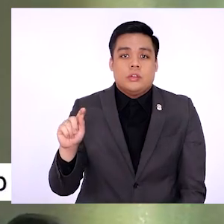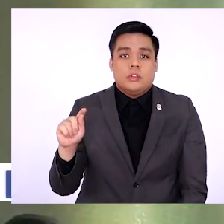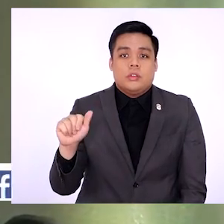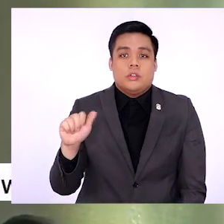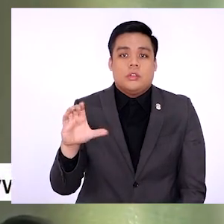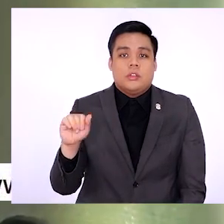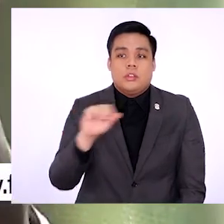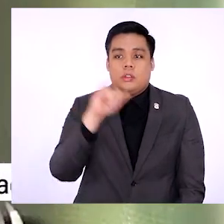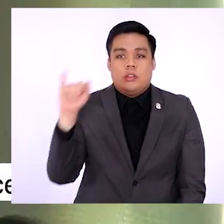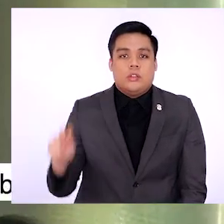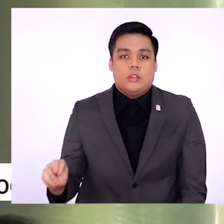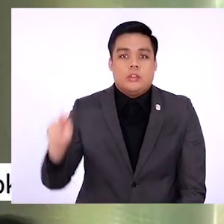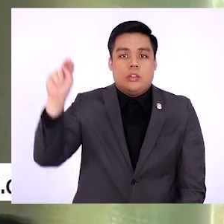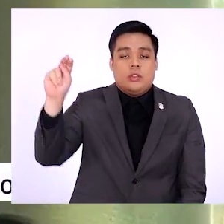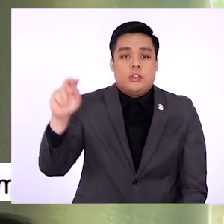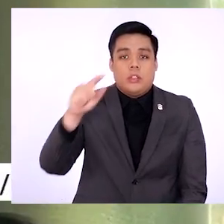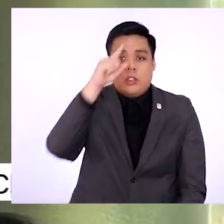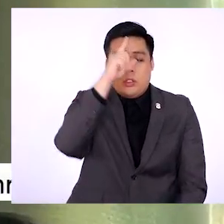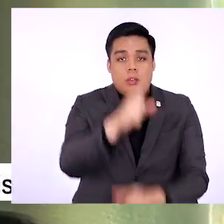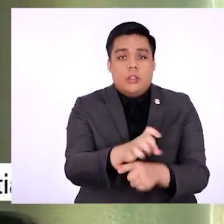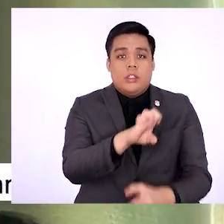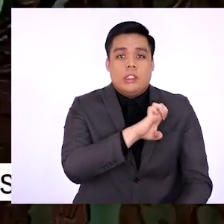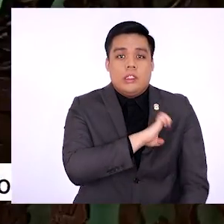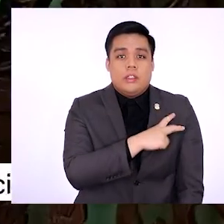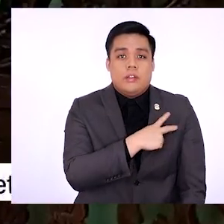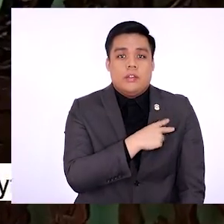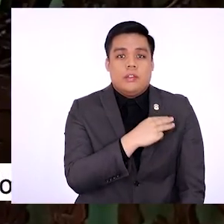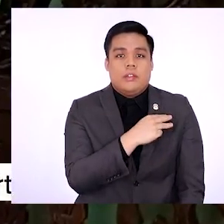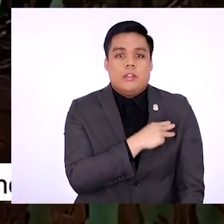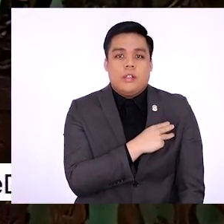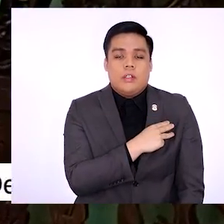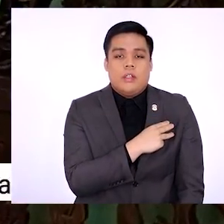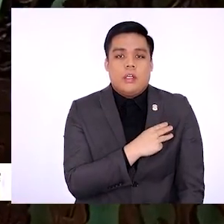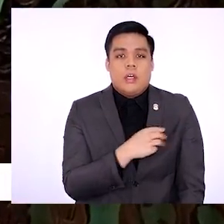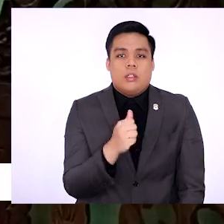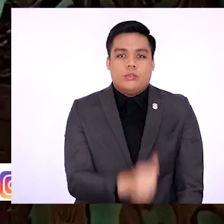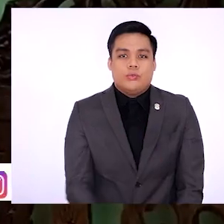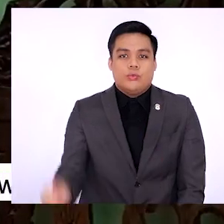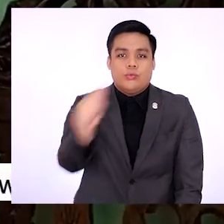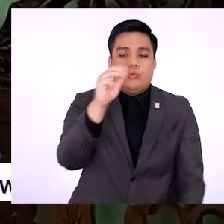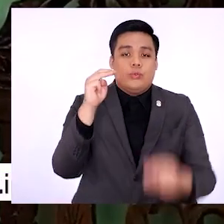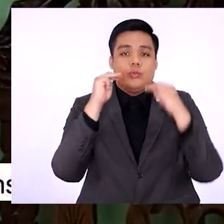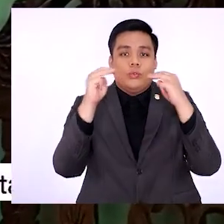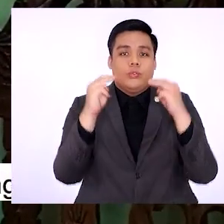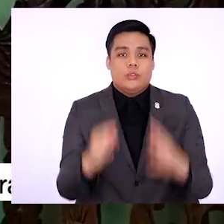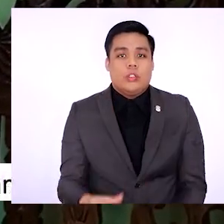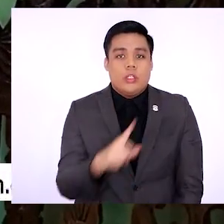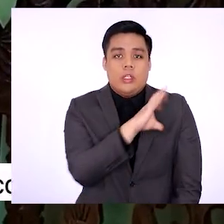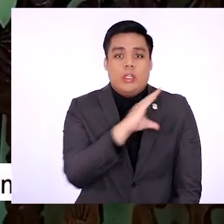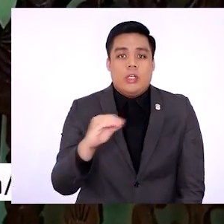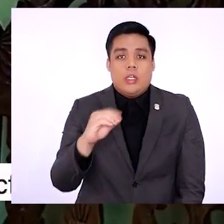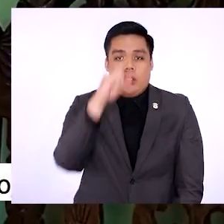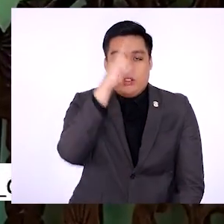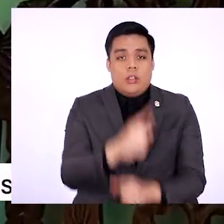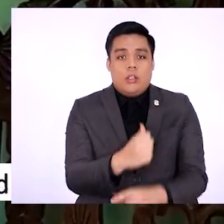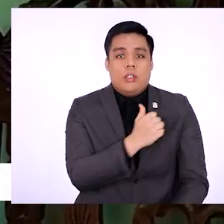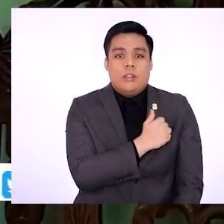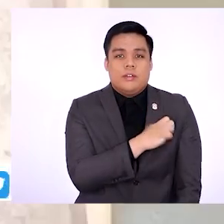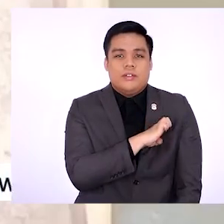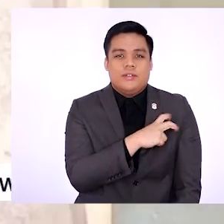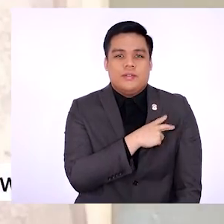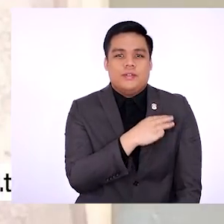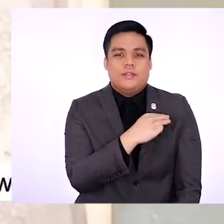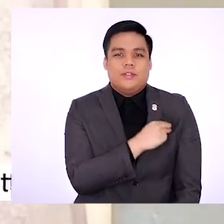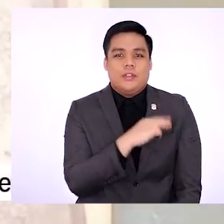Ilocos Norte sa kapatid na Eduardo V. Manalo, ang ating tagapamahalang pangkalahatan, at sa kapatid na Angelo Eranio V.